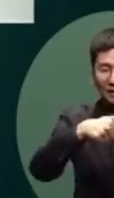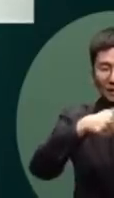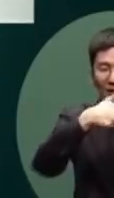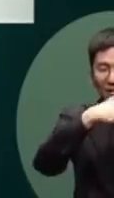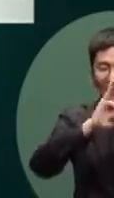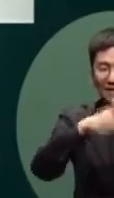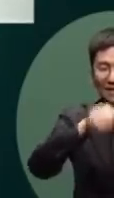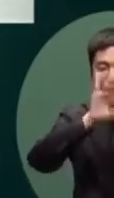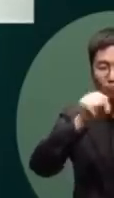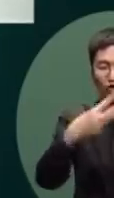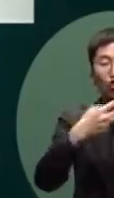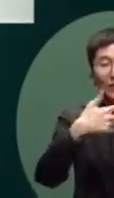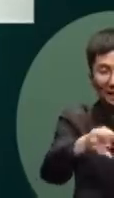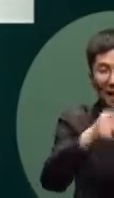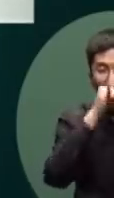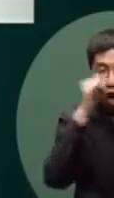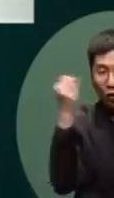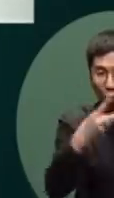또는